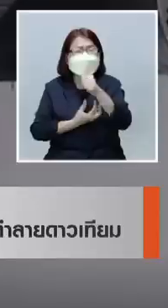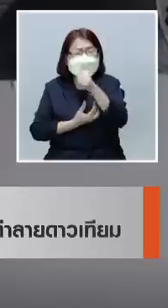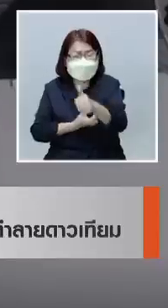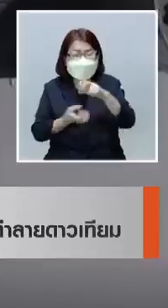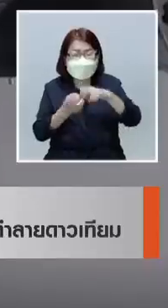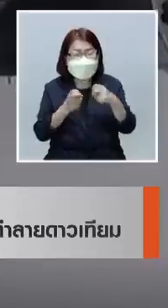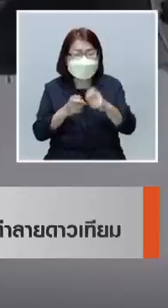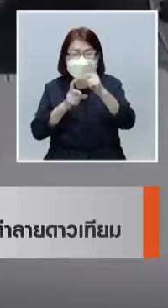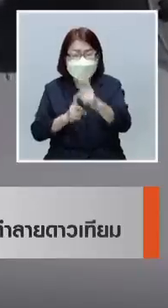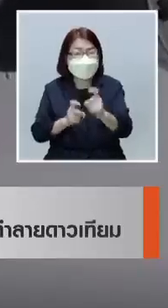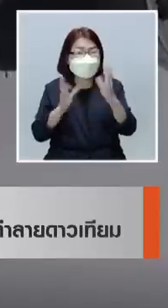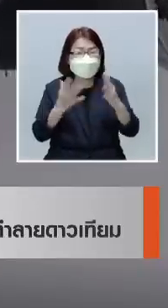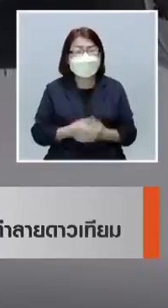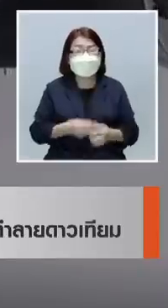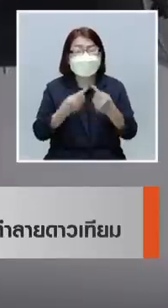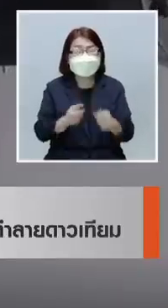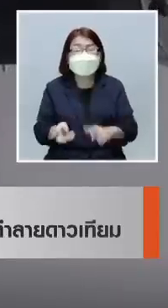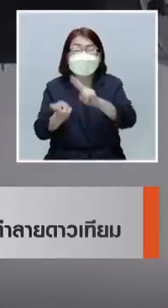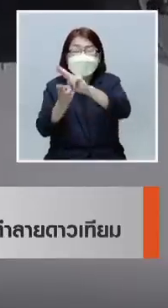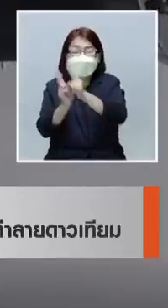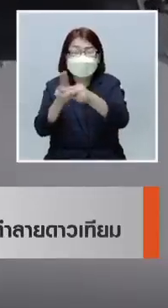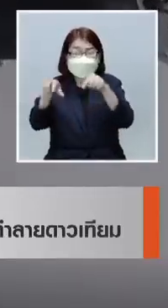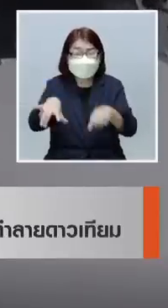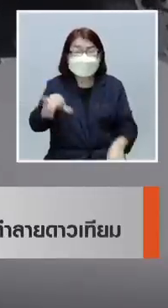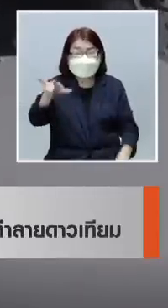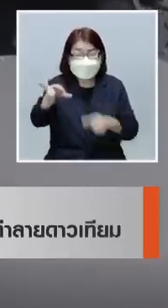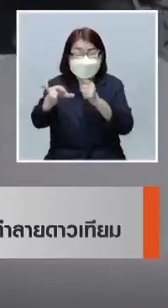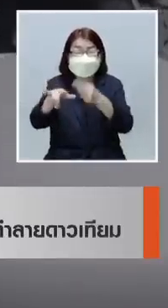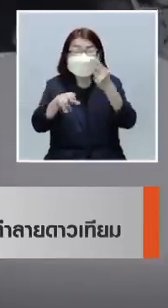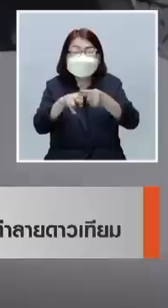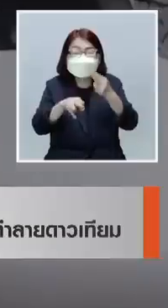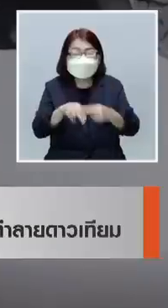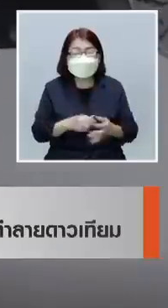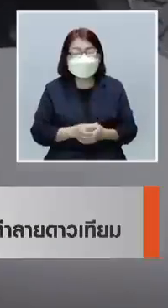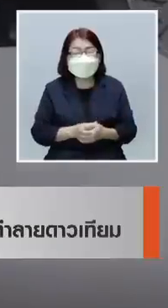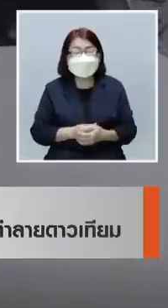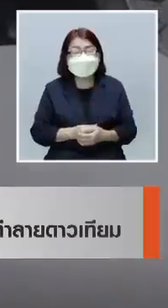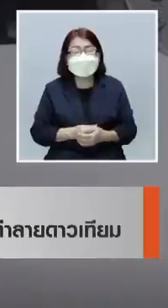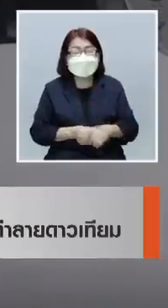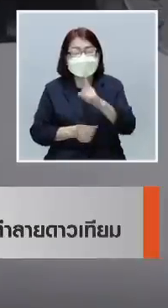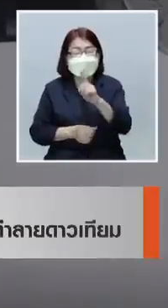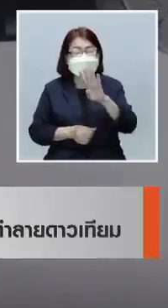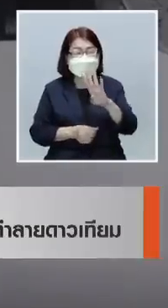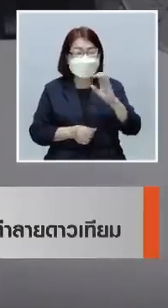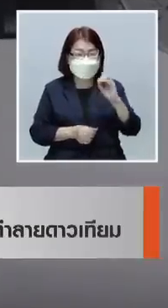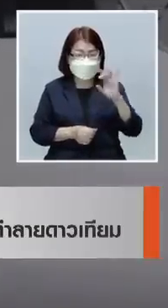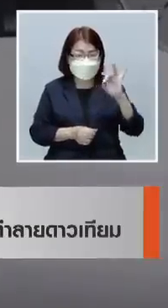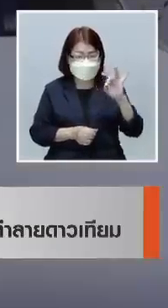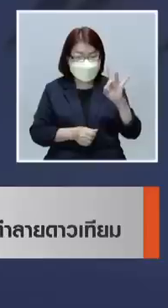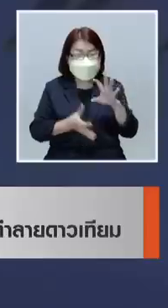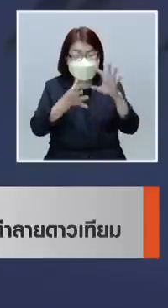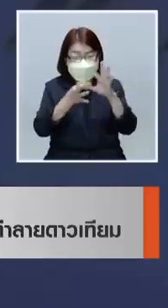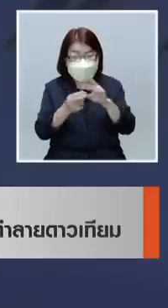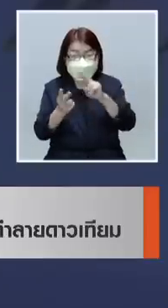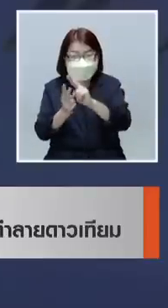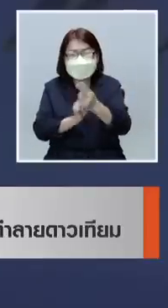เองค่ะส่วนดาวเทียมของรัสเซียที่ถูกทำลายครั้งนี้ใช้ชื่อว่า Cosmos 1408นะคะเป็นดาวเทียมจารกรรม